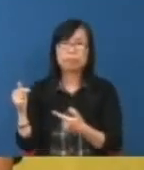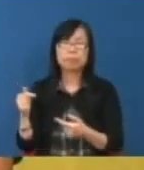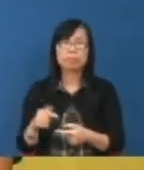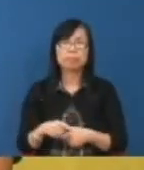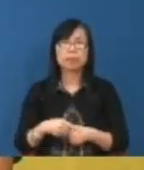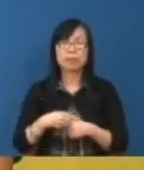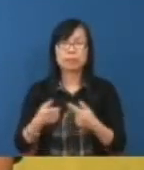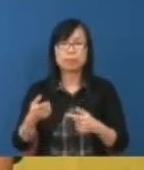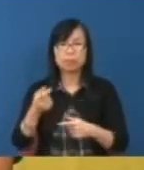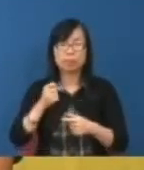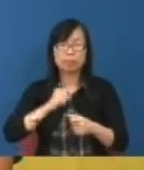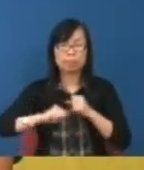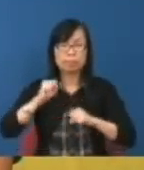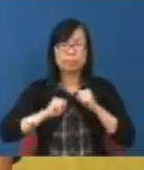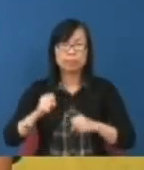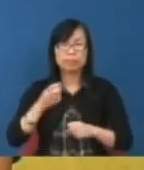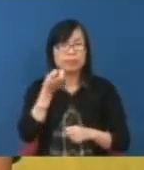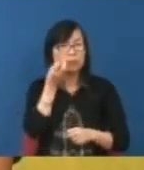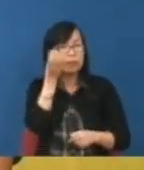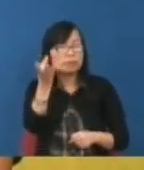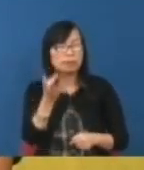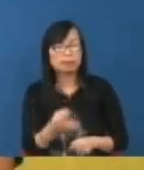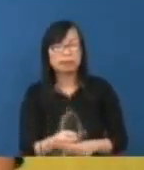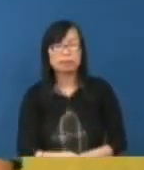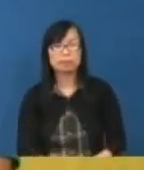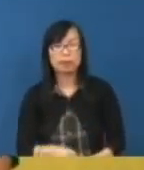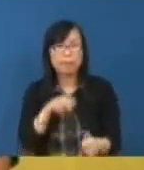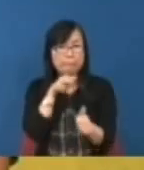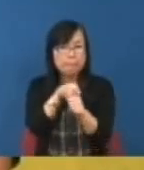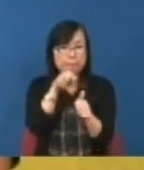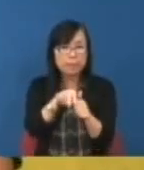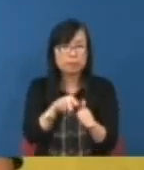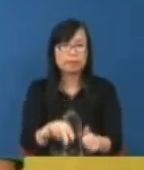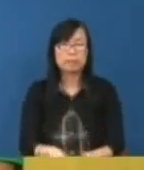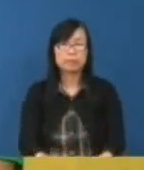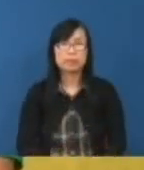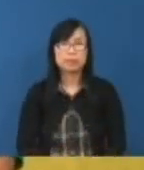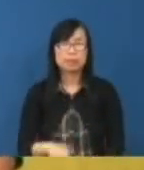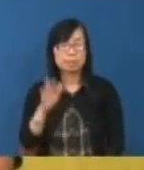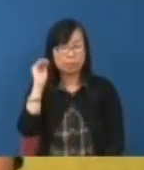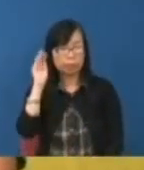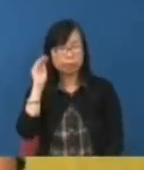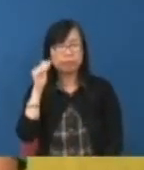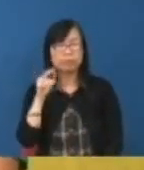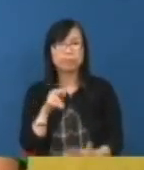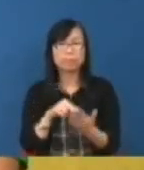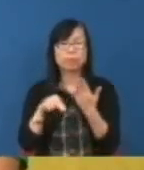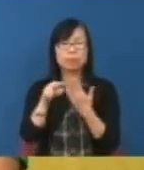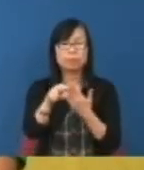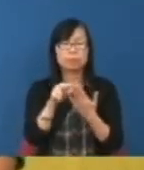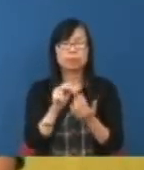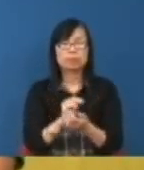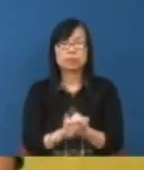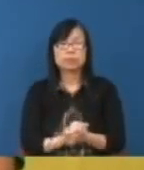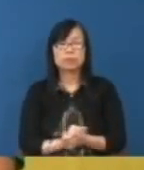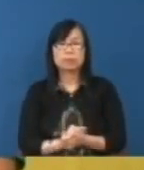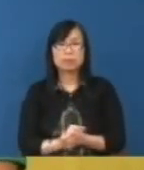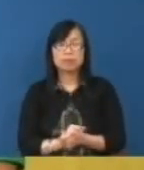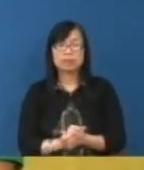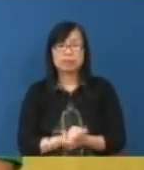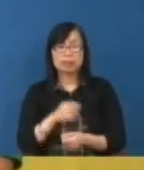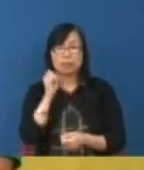被動或者一個被歧視的位置，繼續被迫害下去，還是其實他能夠透過一個具體行動去爭取回那